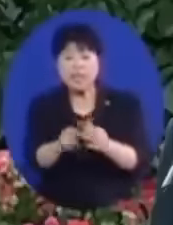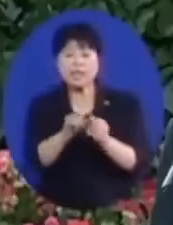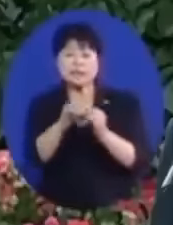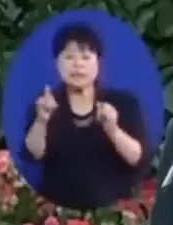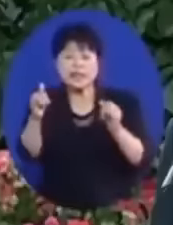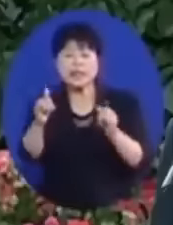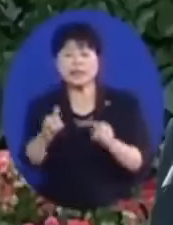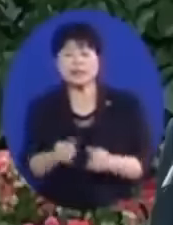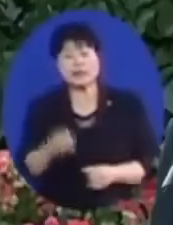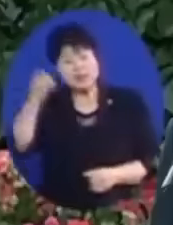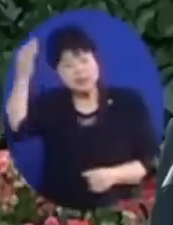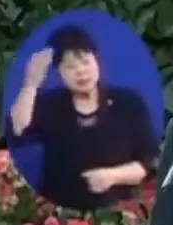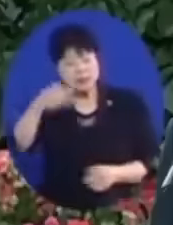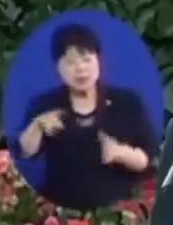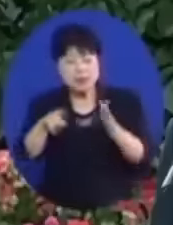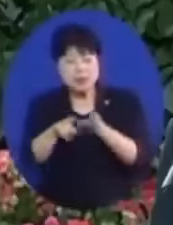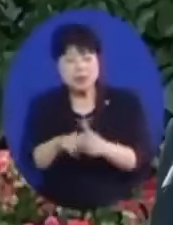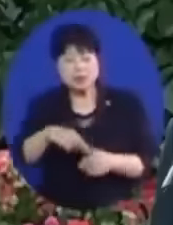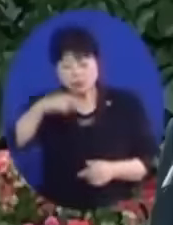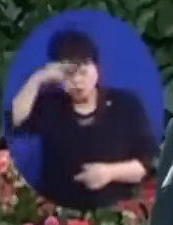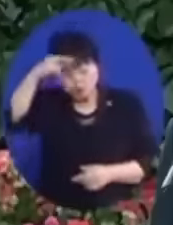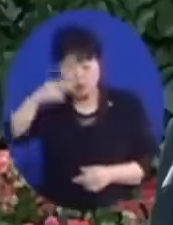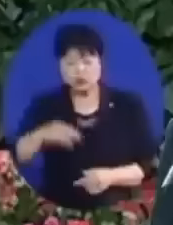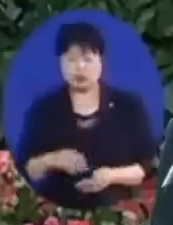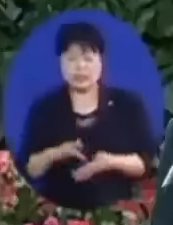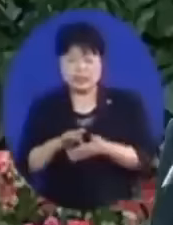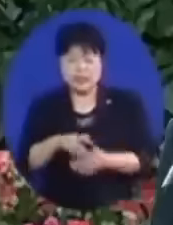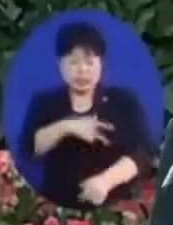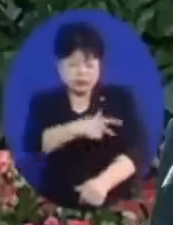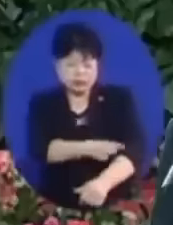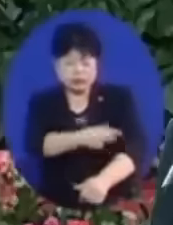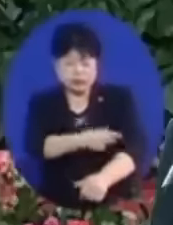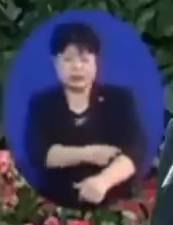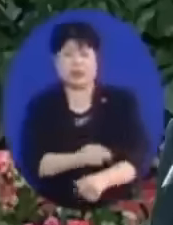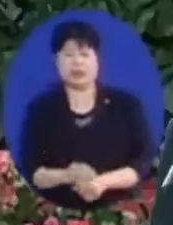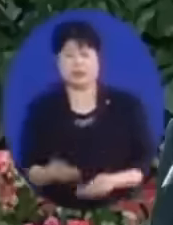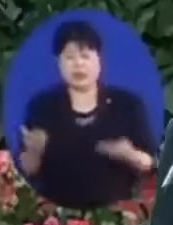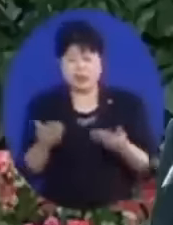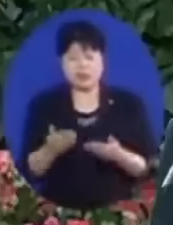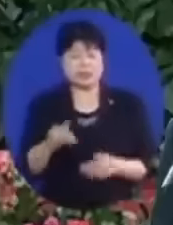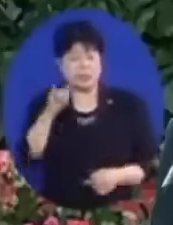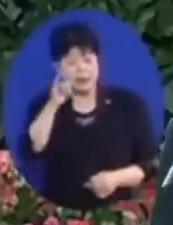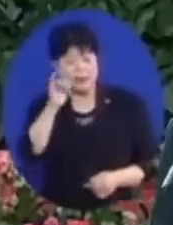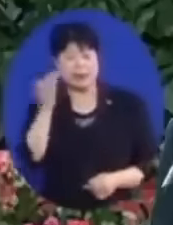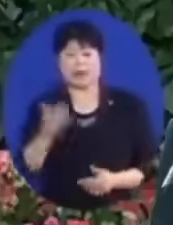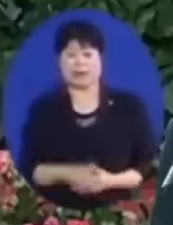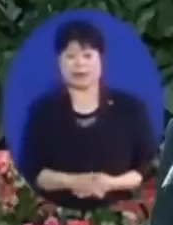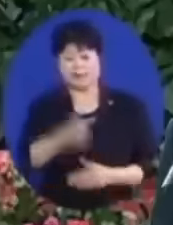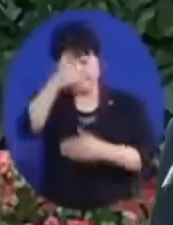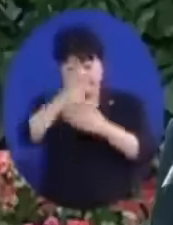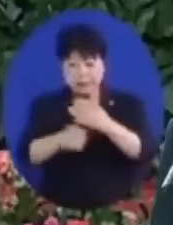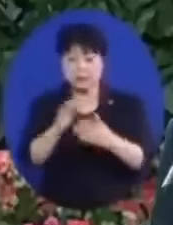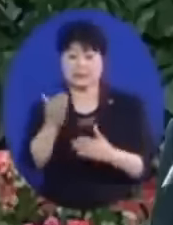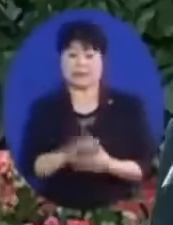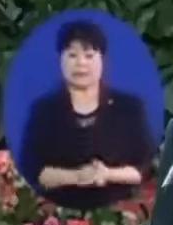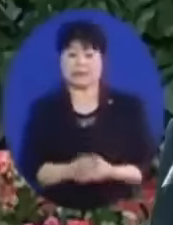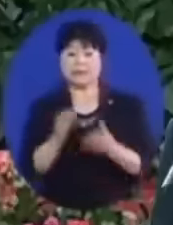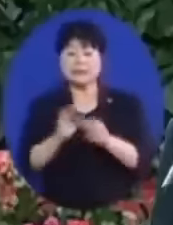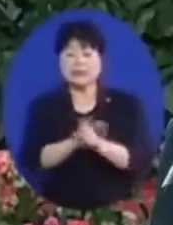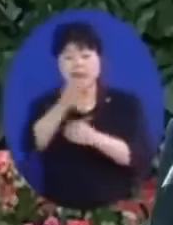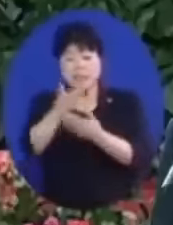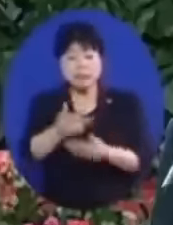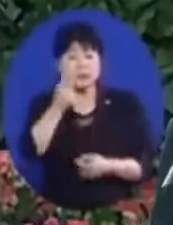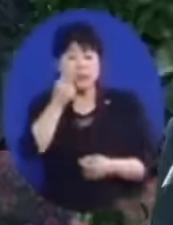사람들은 그것을 잊기 위하여 술, 약물 중독 혹은 일 중독 등 중독에 빠지게 되는 것입니다. 사랑을